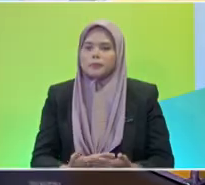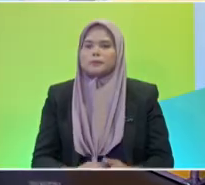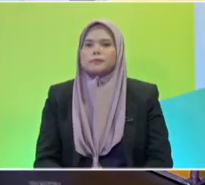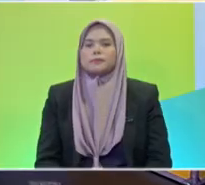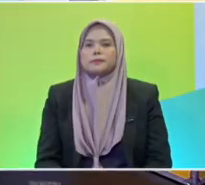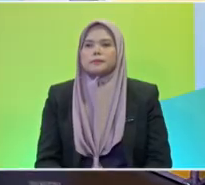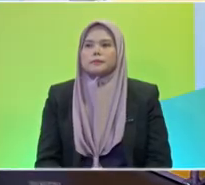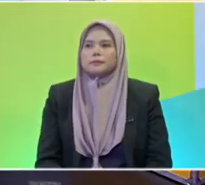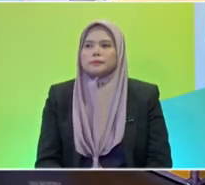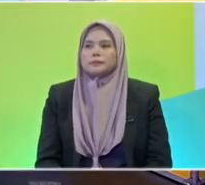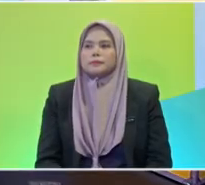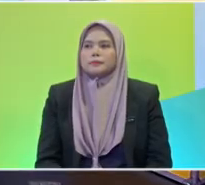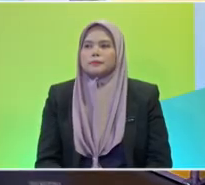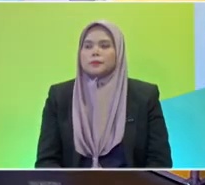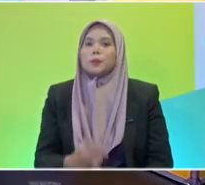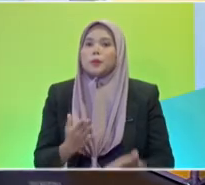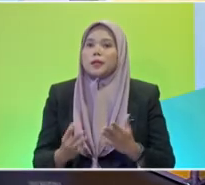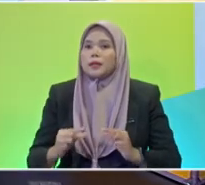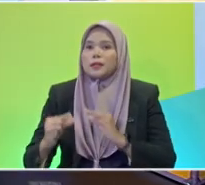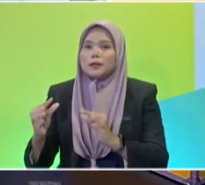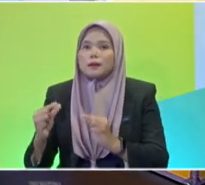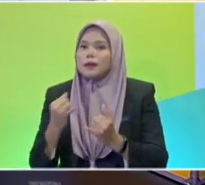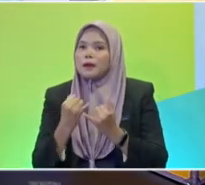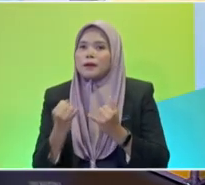mungkin terakhir